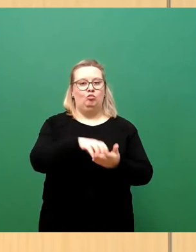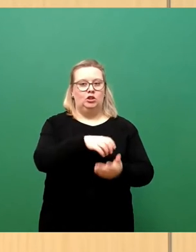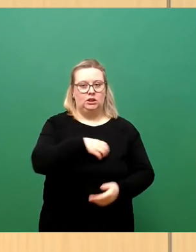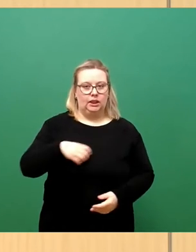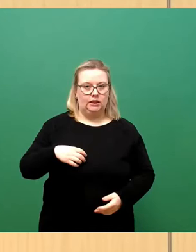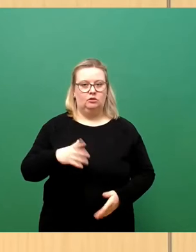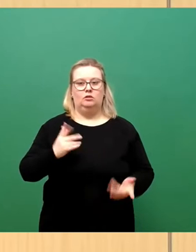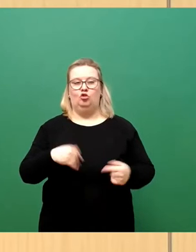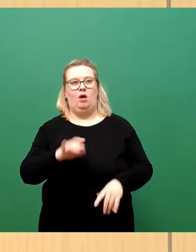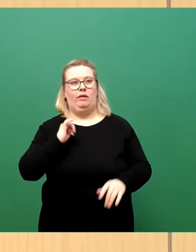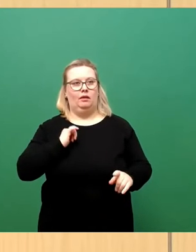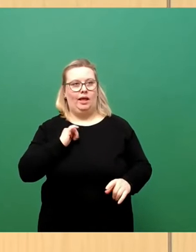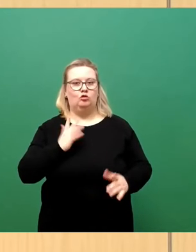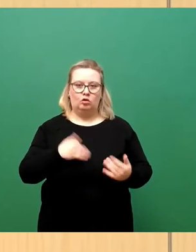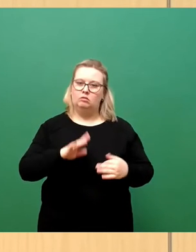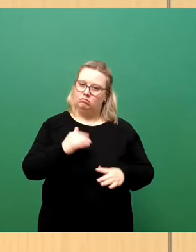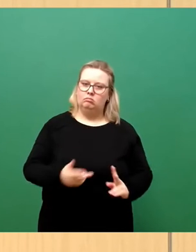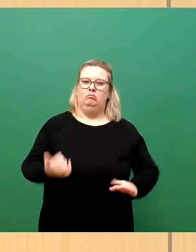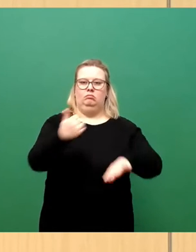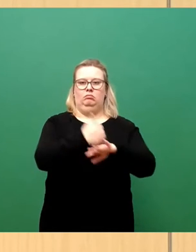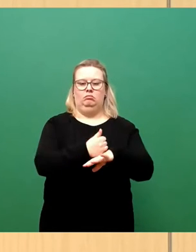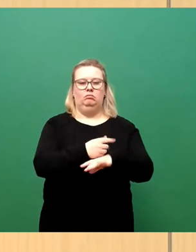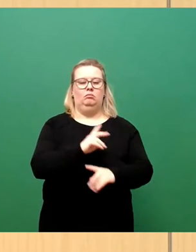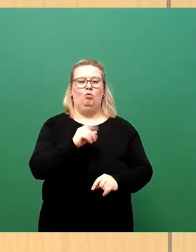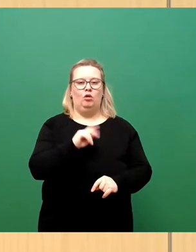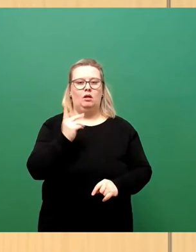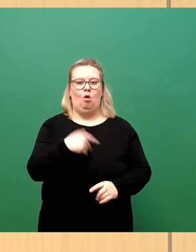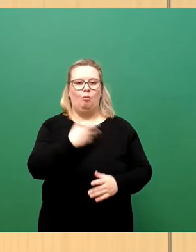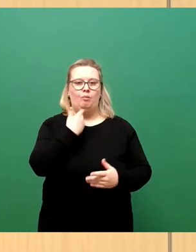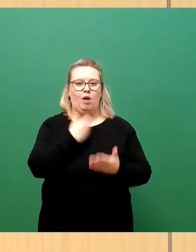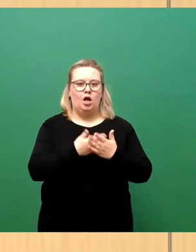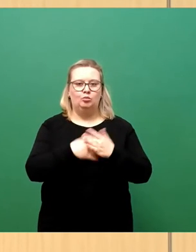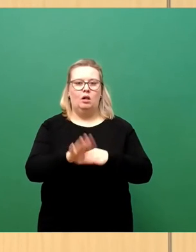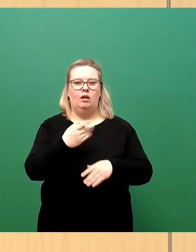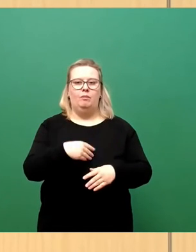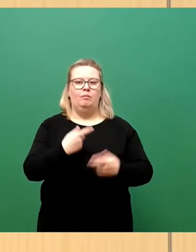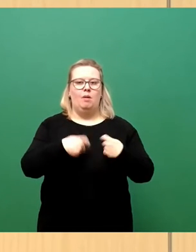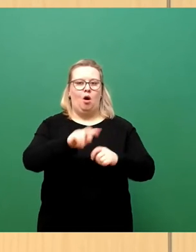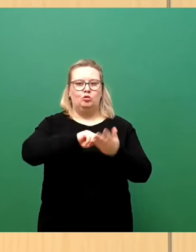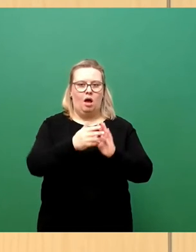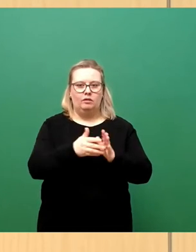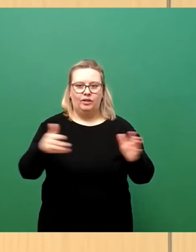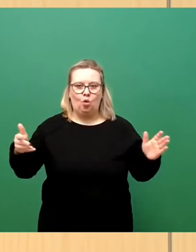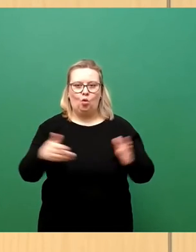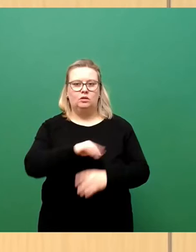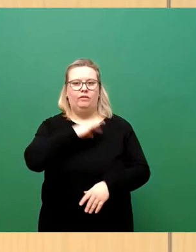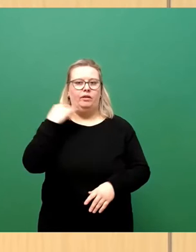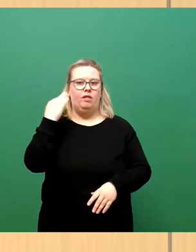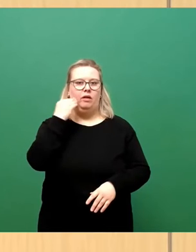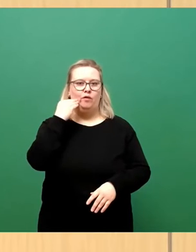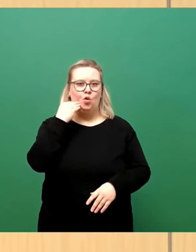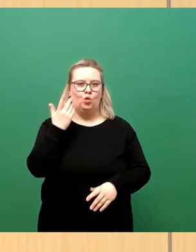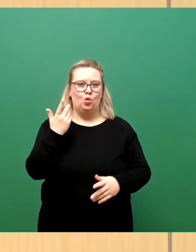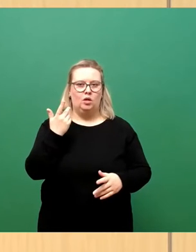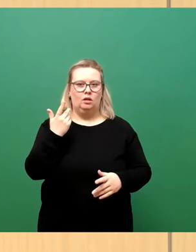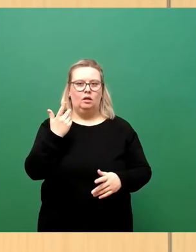oder ein Investor. Das heißt, auch die Frage, wie groß eigentlich so ein Bebauungsplan ist und wie viele Wohnungen dort perspektivisch gebaut werden, wird in